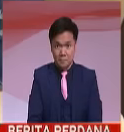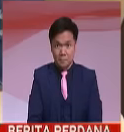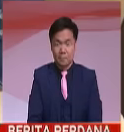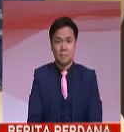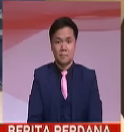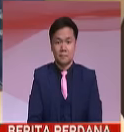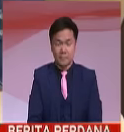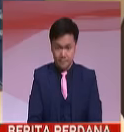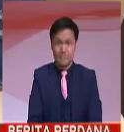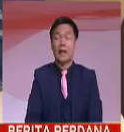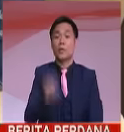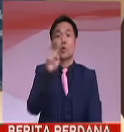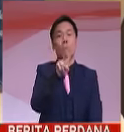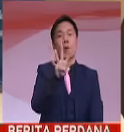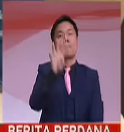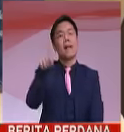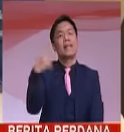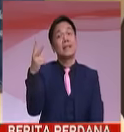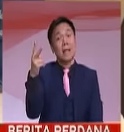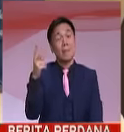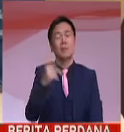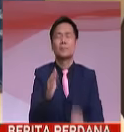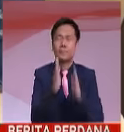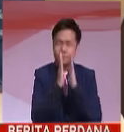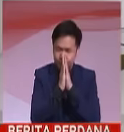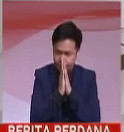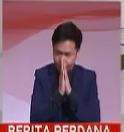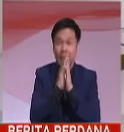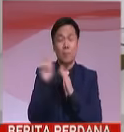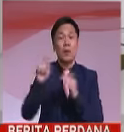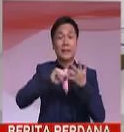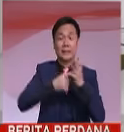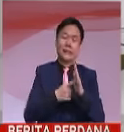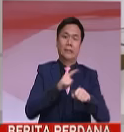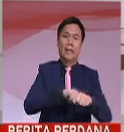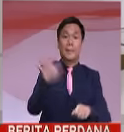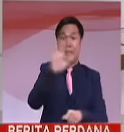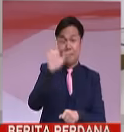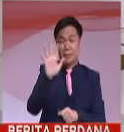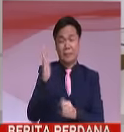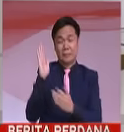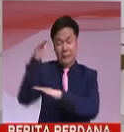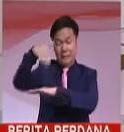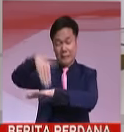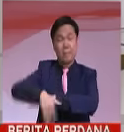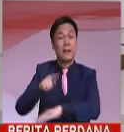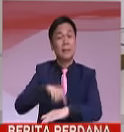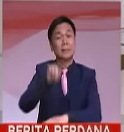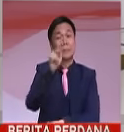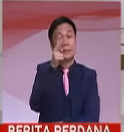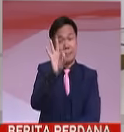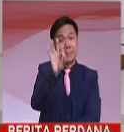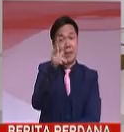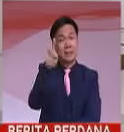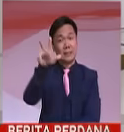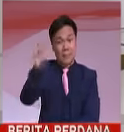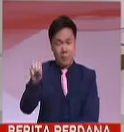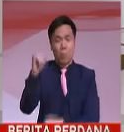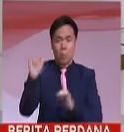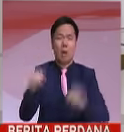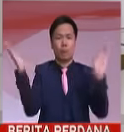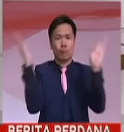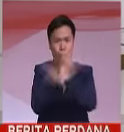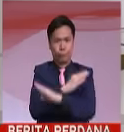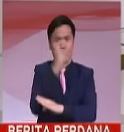Hai Fadil 24desember upacara sembahyang perlu diadakan bermula 15.00 sehingga 09.00 30 malam melibatkan dua